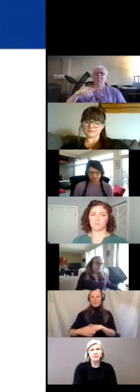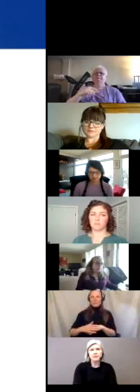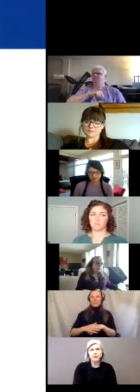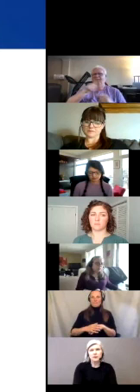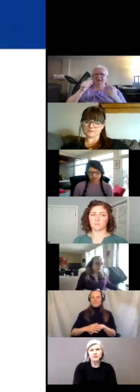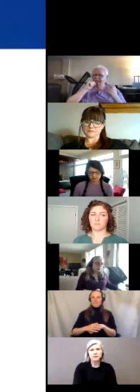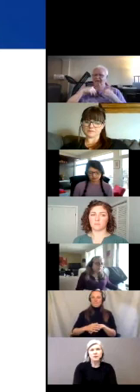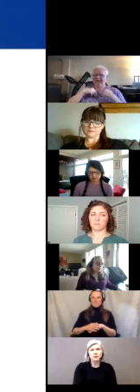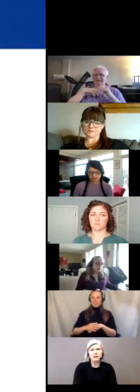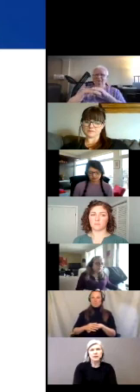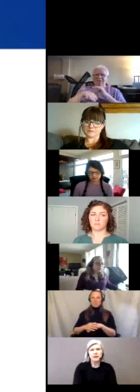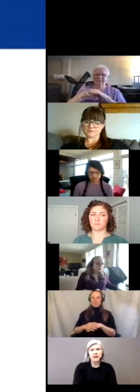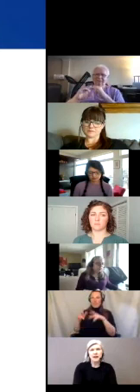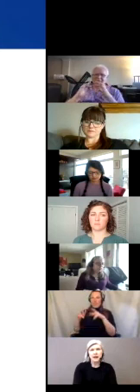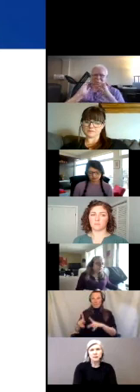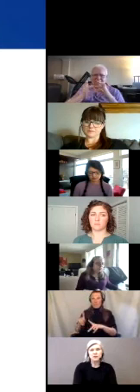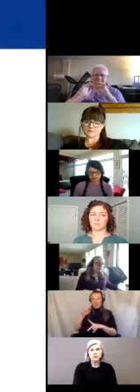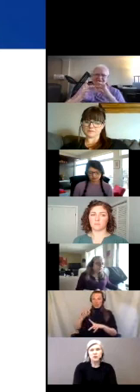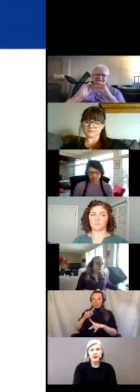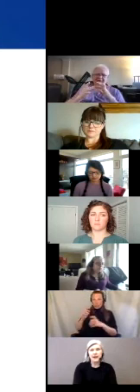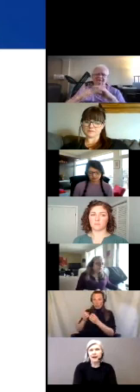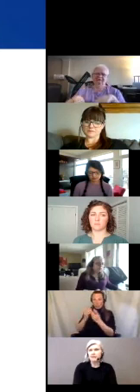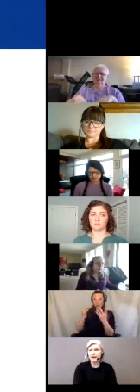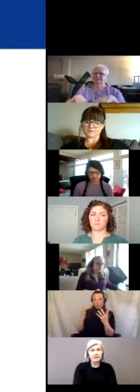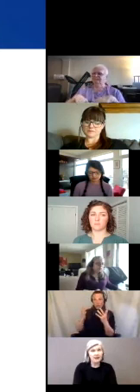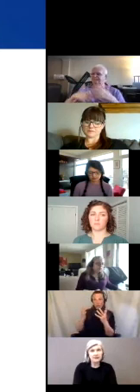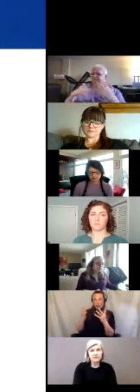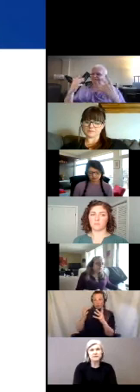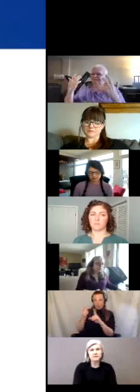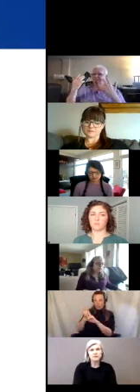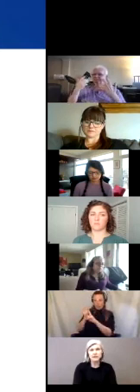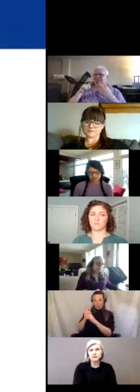plusieurs personnes malentendantes, plusieurs membres de cette communauté